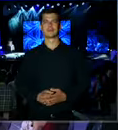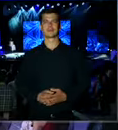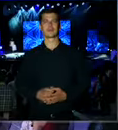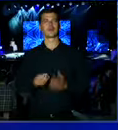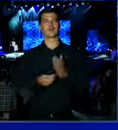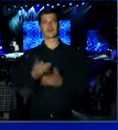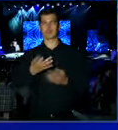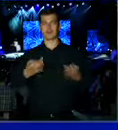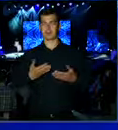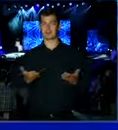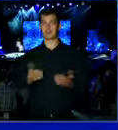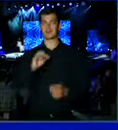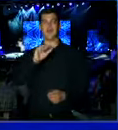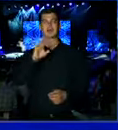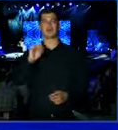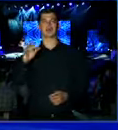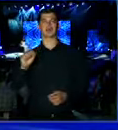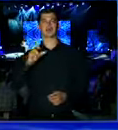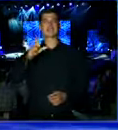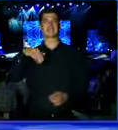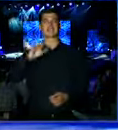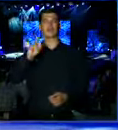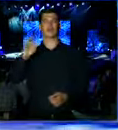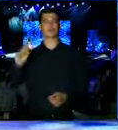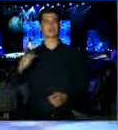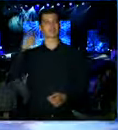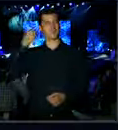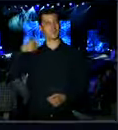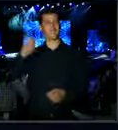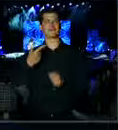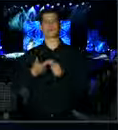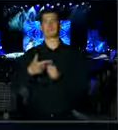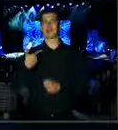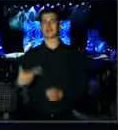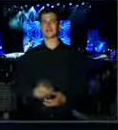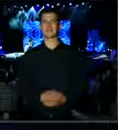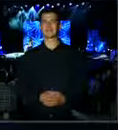Drodzy Państwo, Agata Cybuchowska, lat 20, Włocławek.